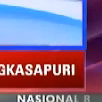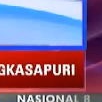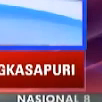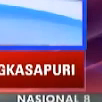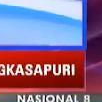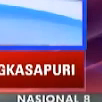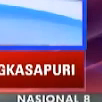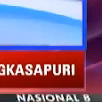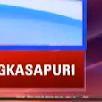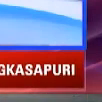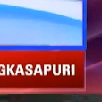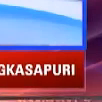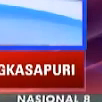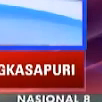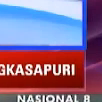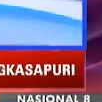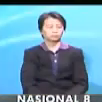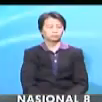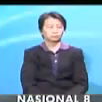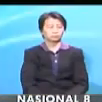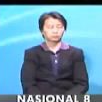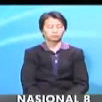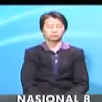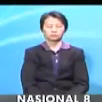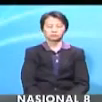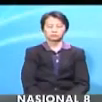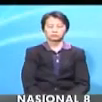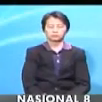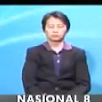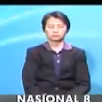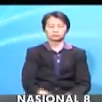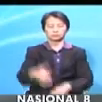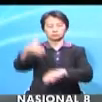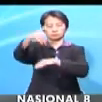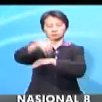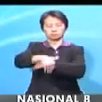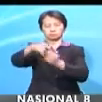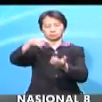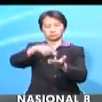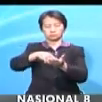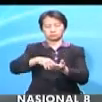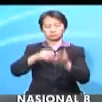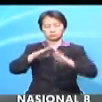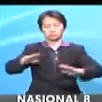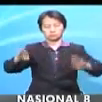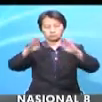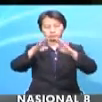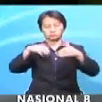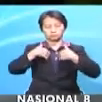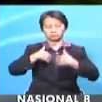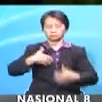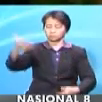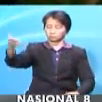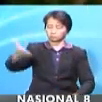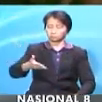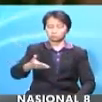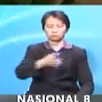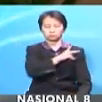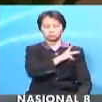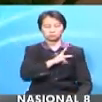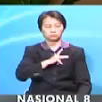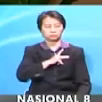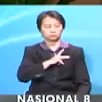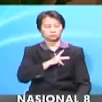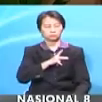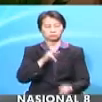norma zalina di studi tiga angkasa Puri pada malam ini hanya 98 mengundang ketua sektor